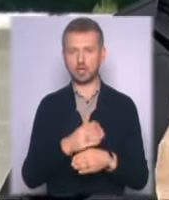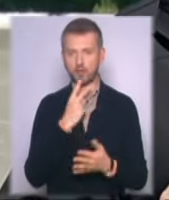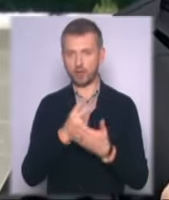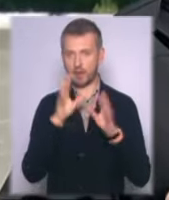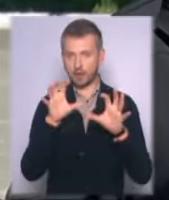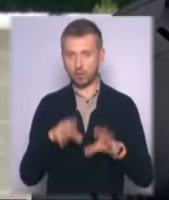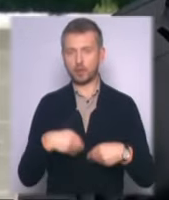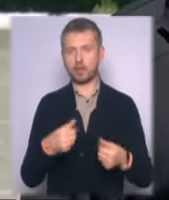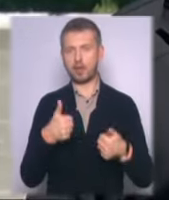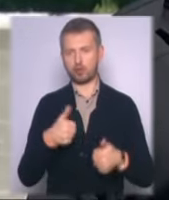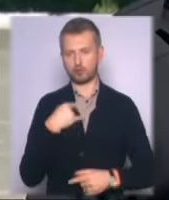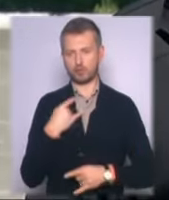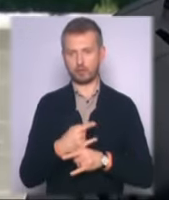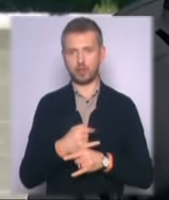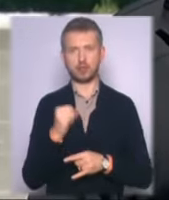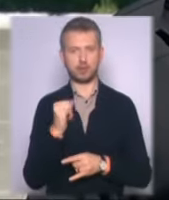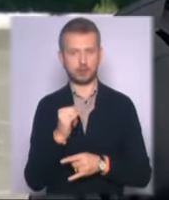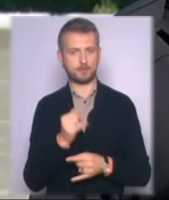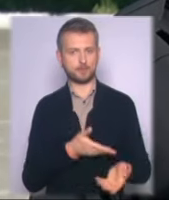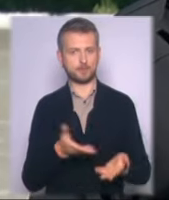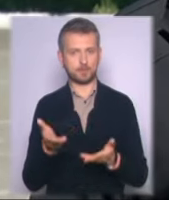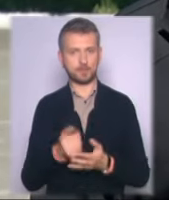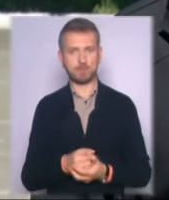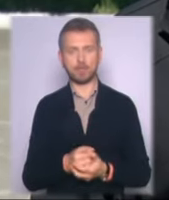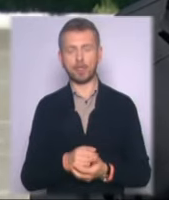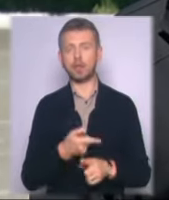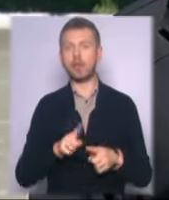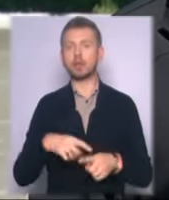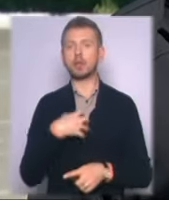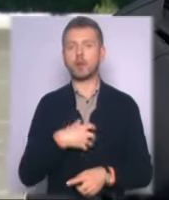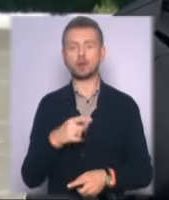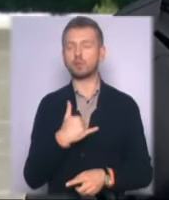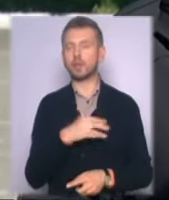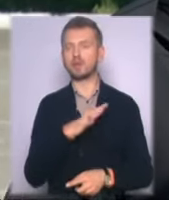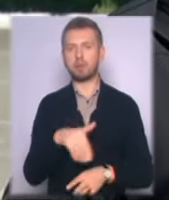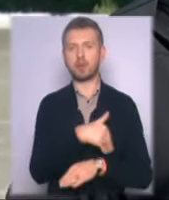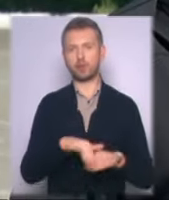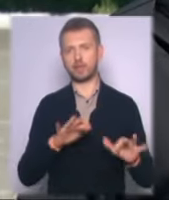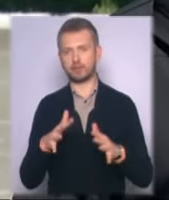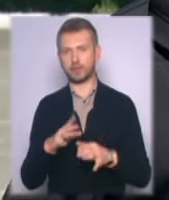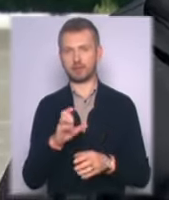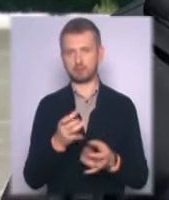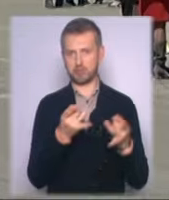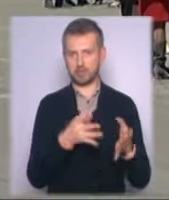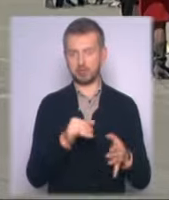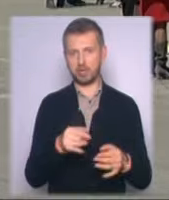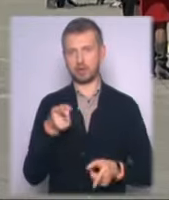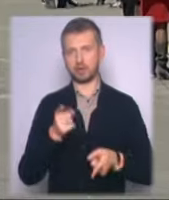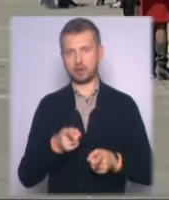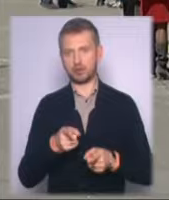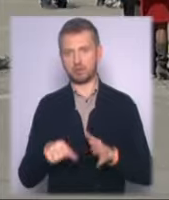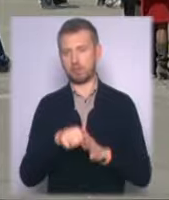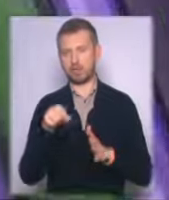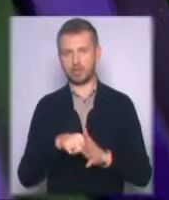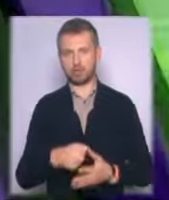обмундирование и выучку. Вот это очень важно, чтобы у нас не было на улицах инцидентов как с гражданскими, так и с настоящими бандитами.